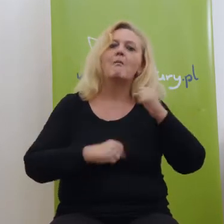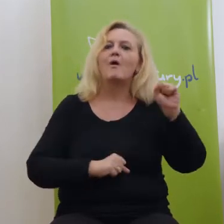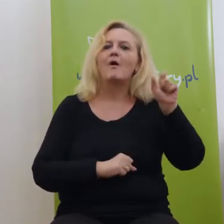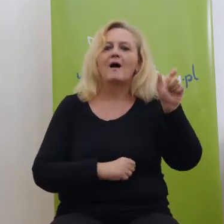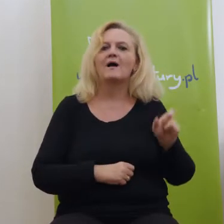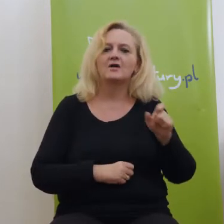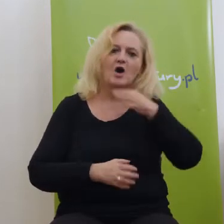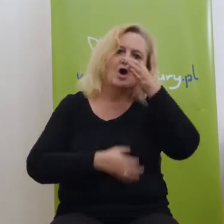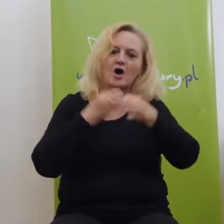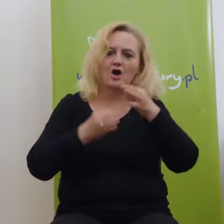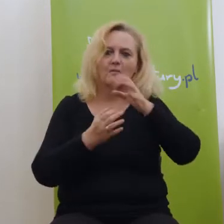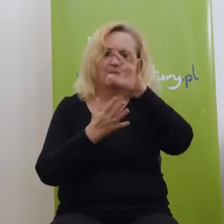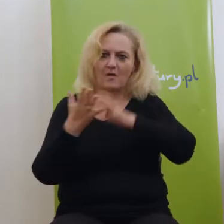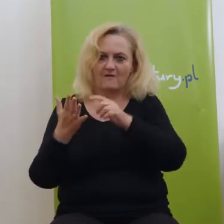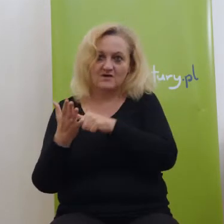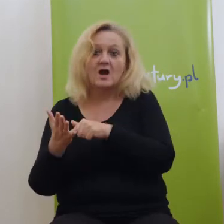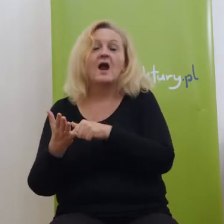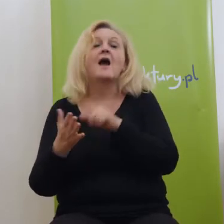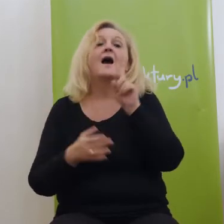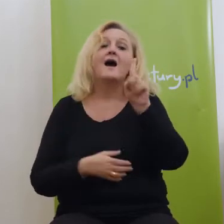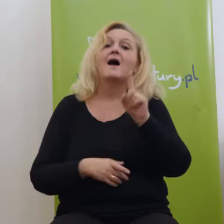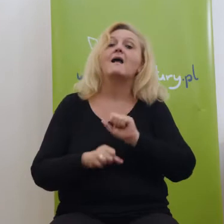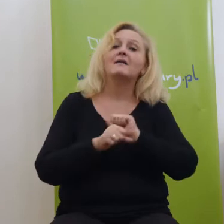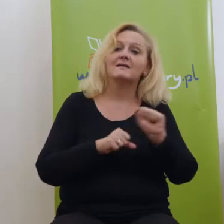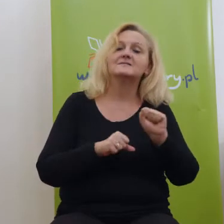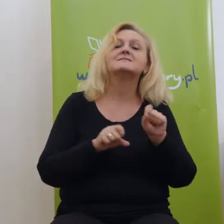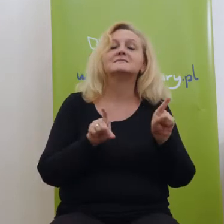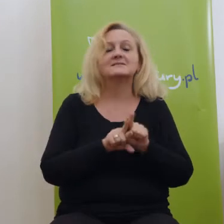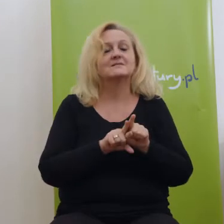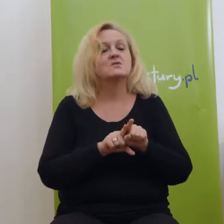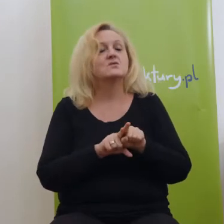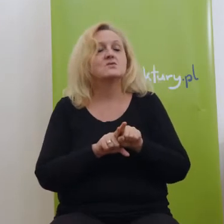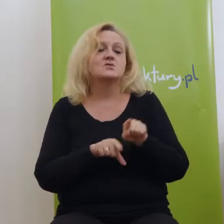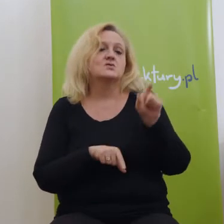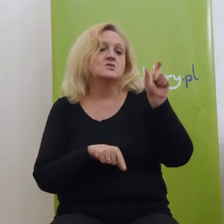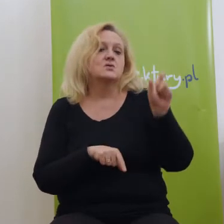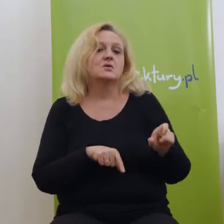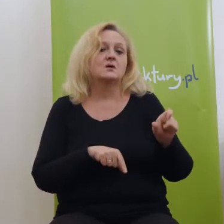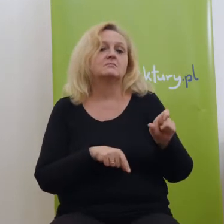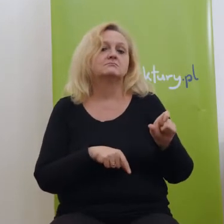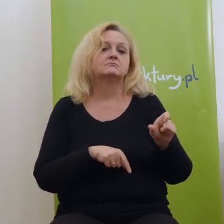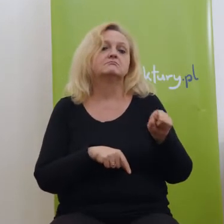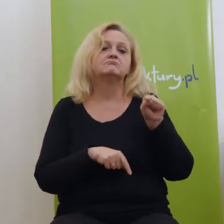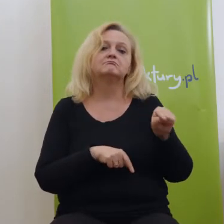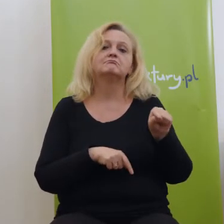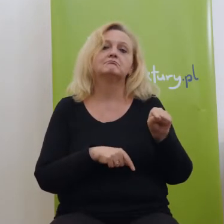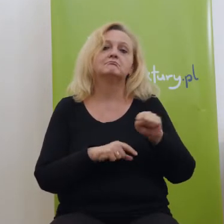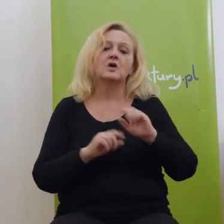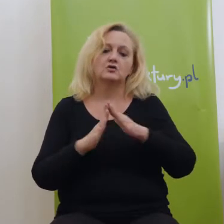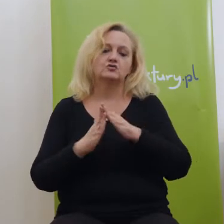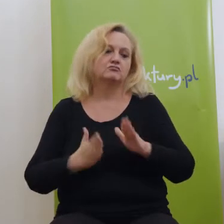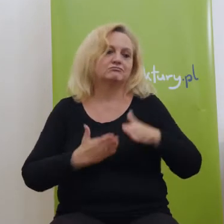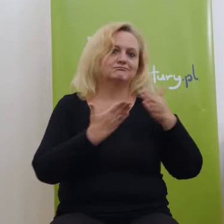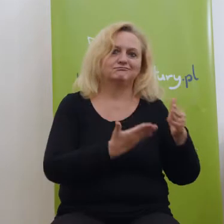bohaterka powieści, ale jest też postacią, której jest zadedykowana cała